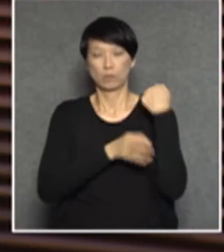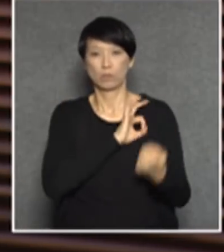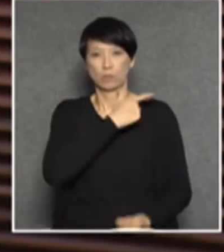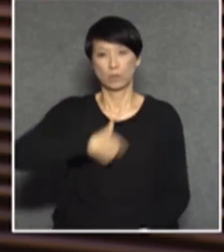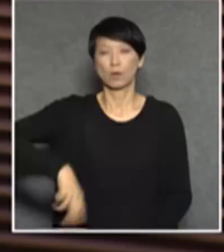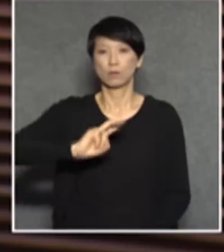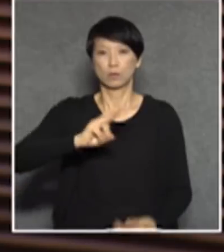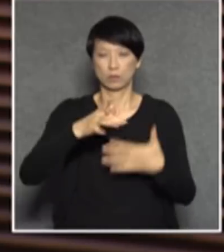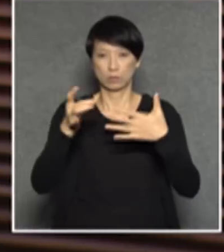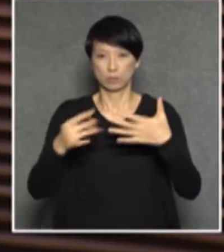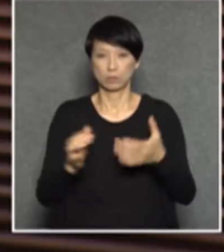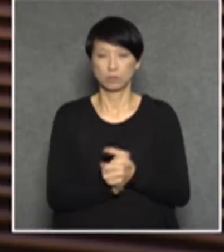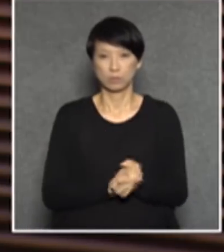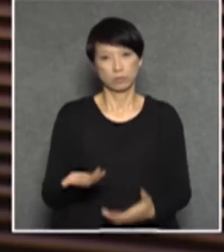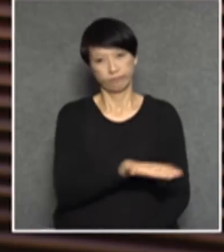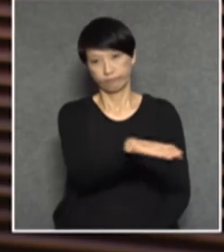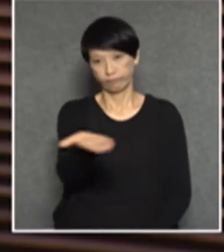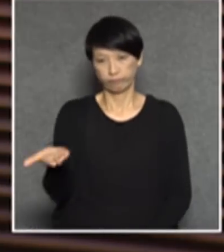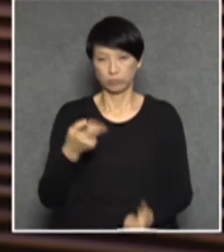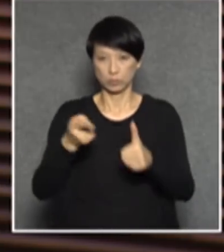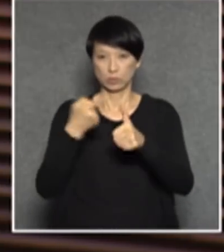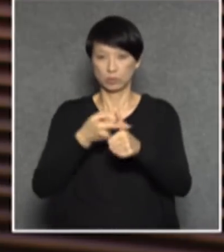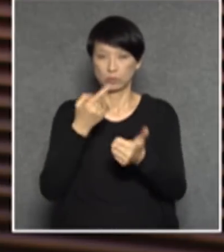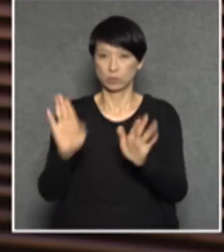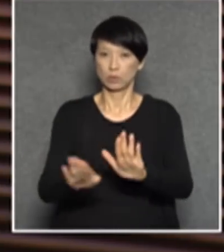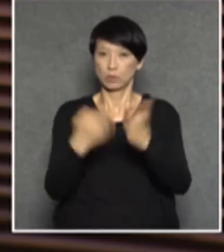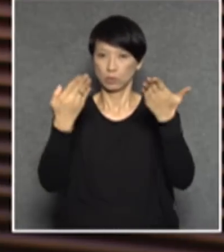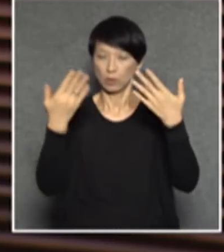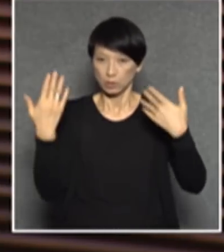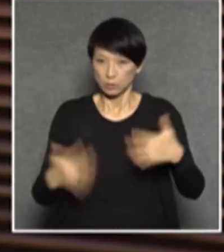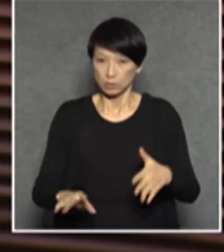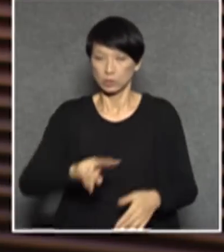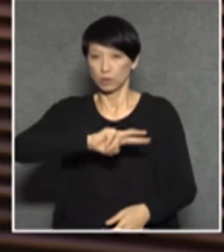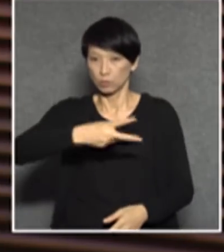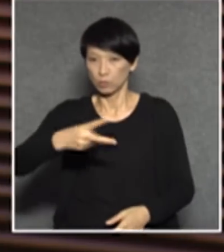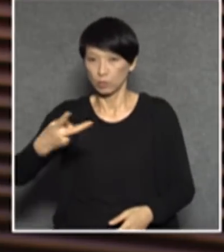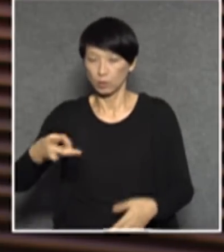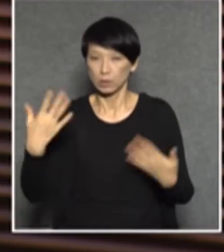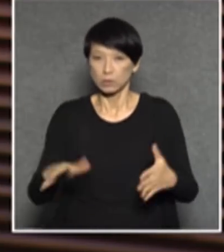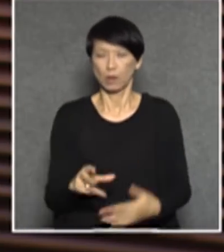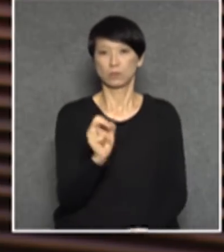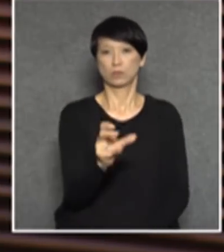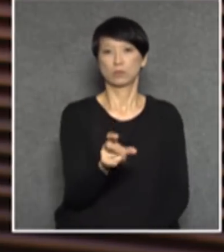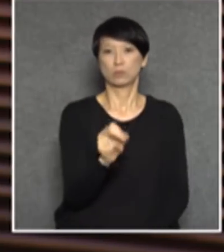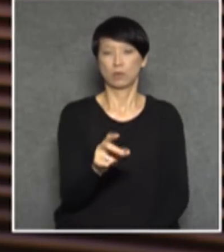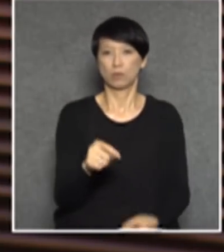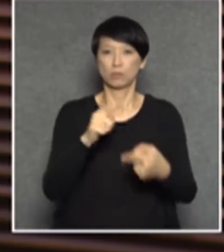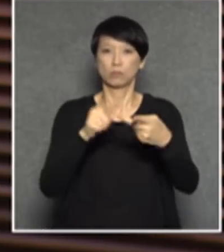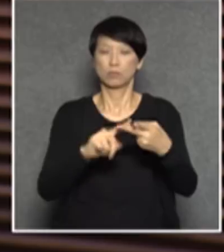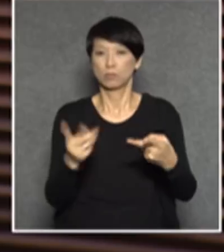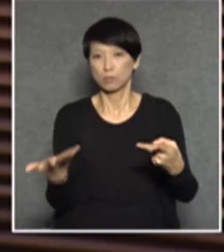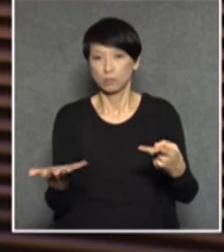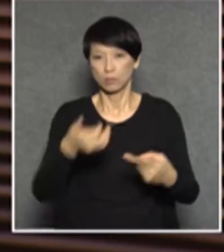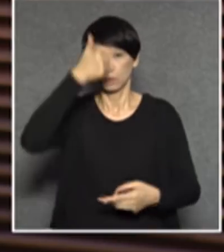擇，大家是在先實踐後優化還是繼續蹉跎之間抉擇，是在民主